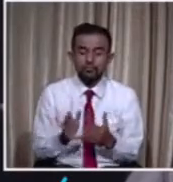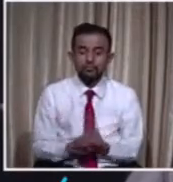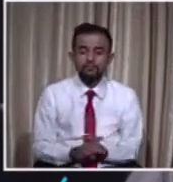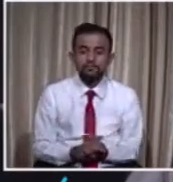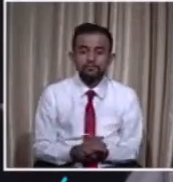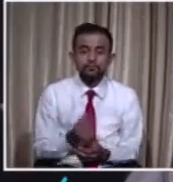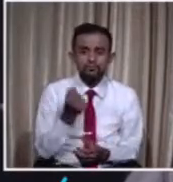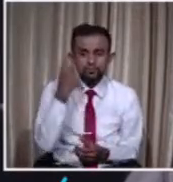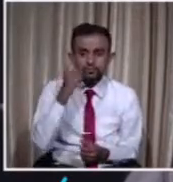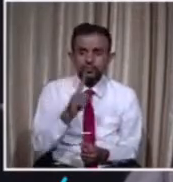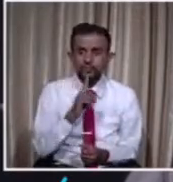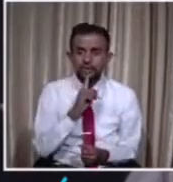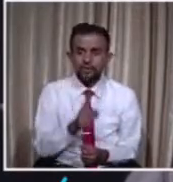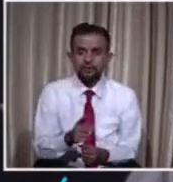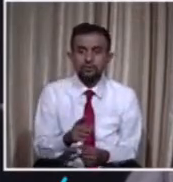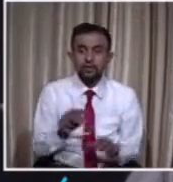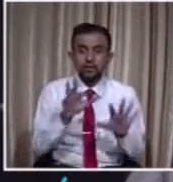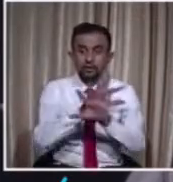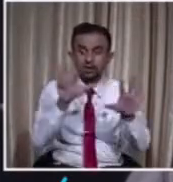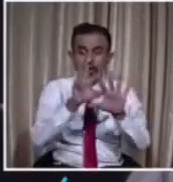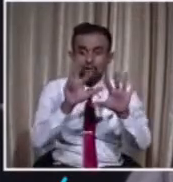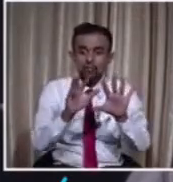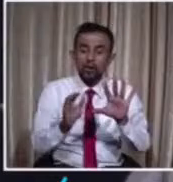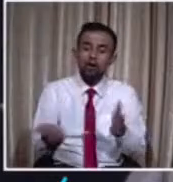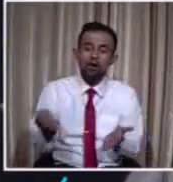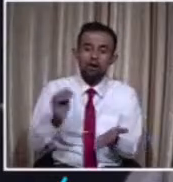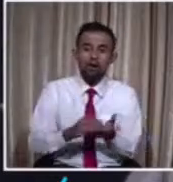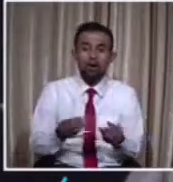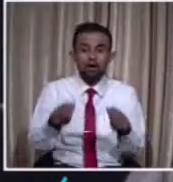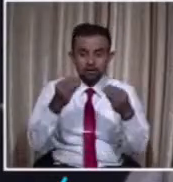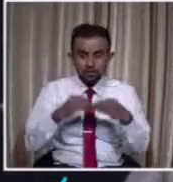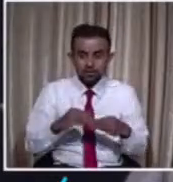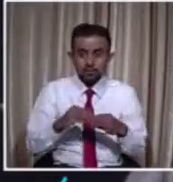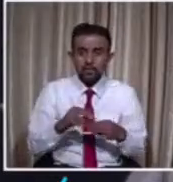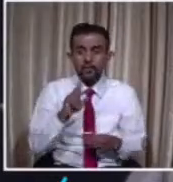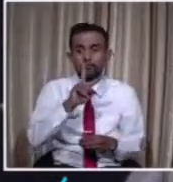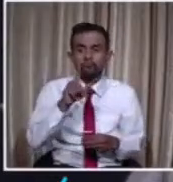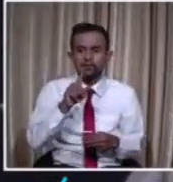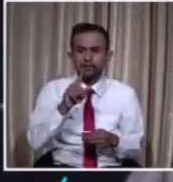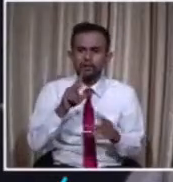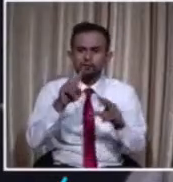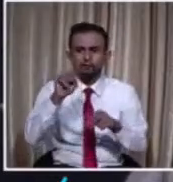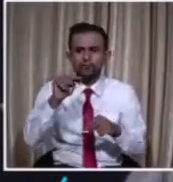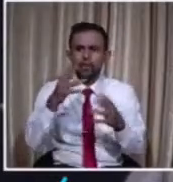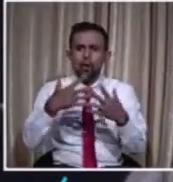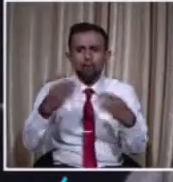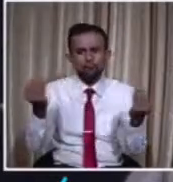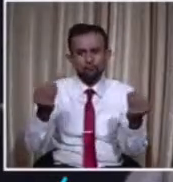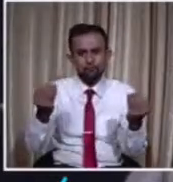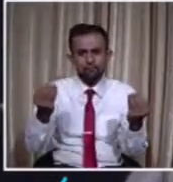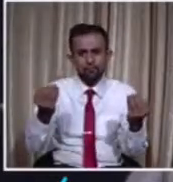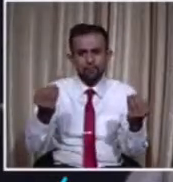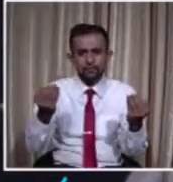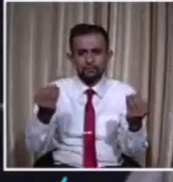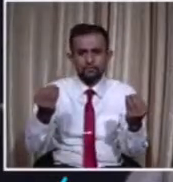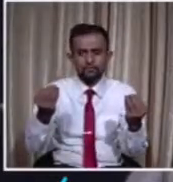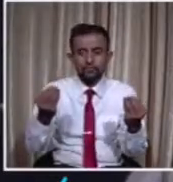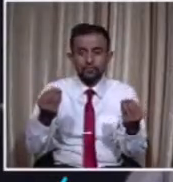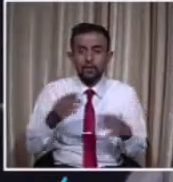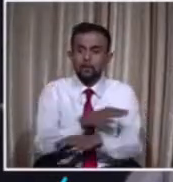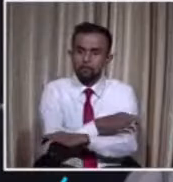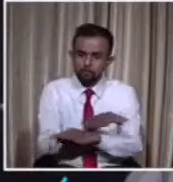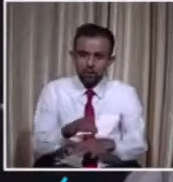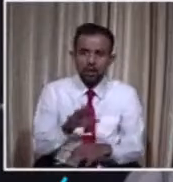ඊළඟට යෝජනාවක් ආවා 19 නැවත ගේන සංශෝධන සහිතව 21 හැටියට 20 අහෝසි කළා. ඒකට